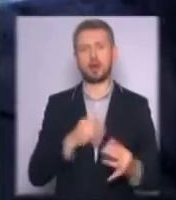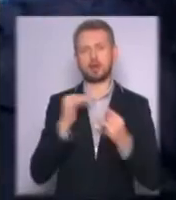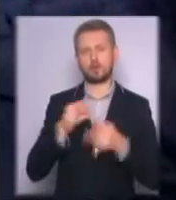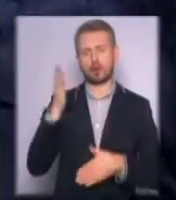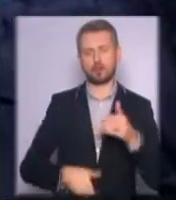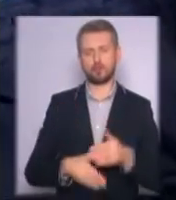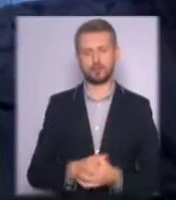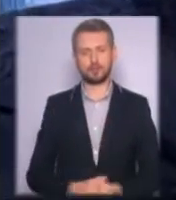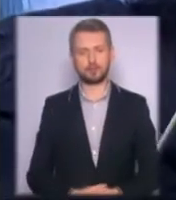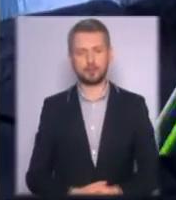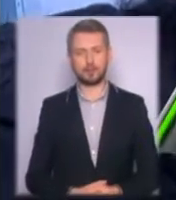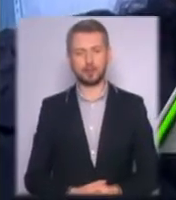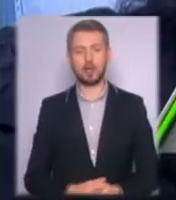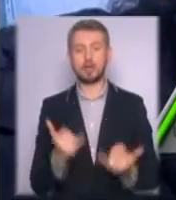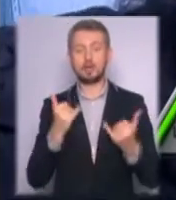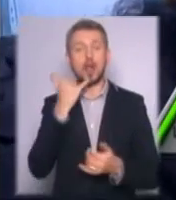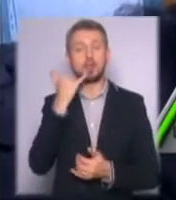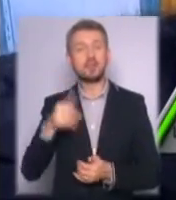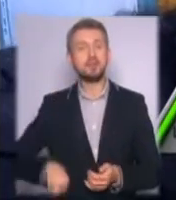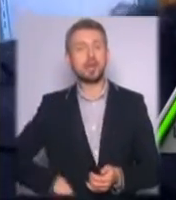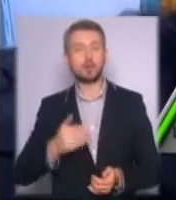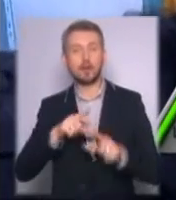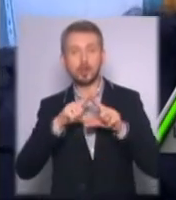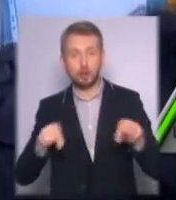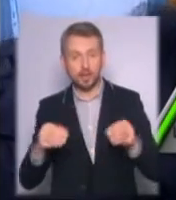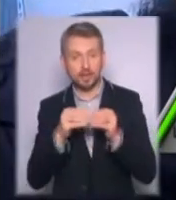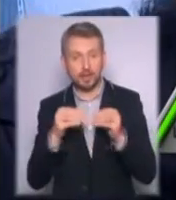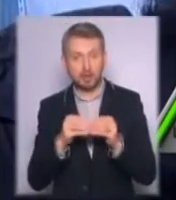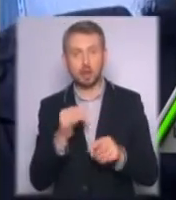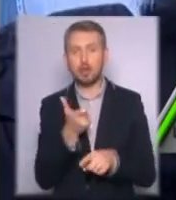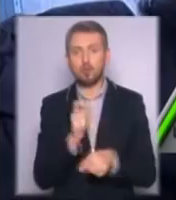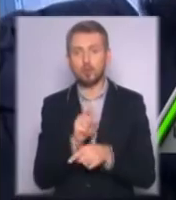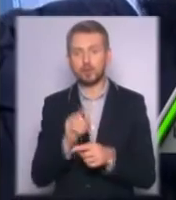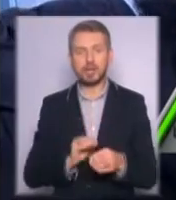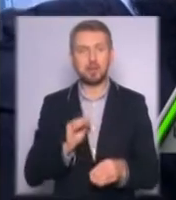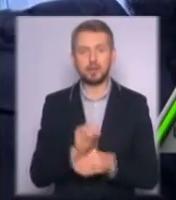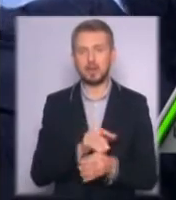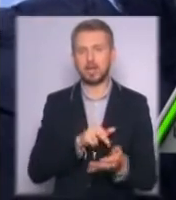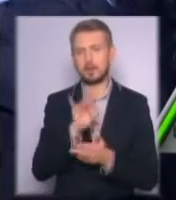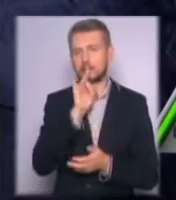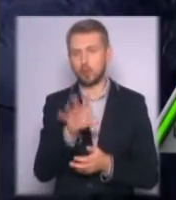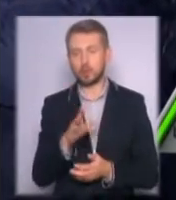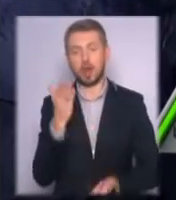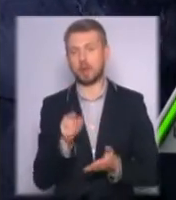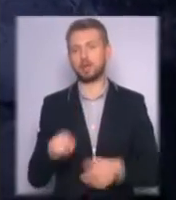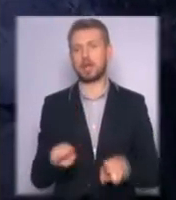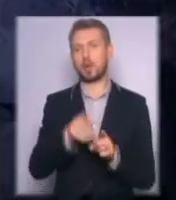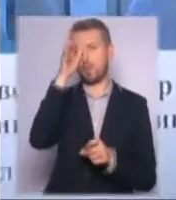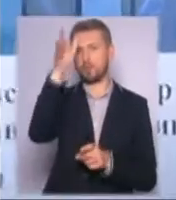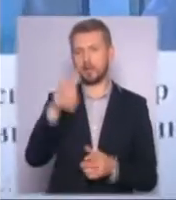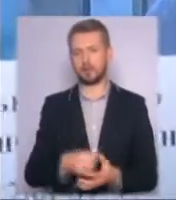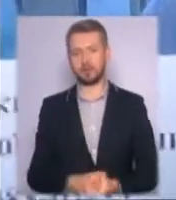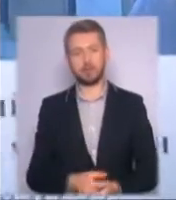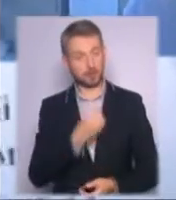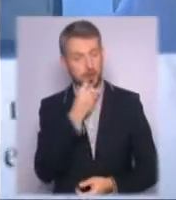Разговор окончен с вами. И сейчас мы позвоним директору вашей школы 10-й, и больше вы дополнительно идти не будете. Раз вы такие умные, то